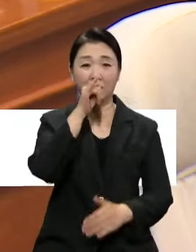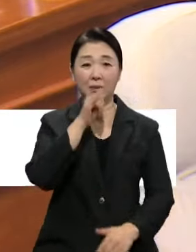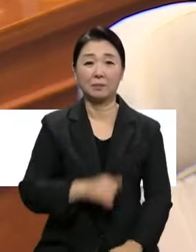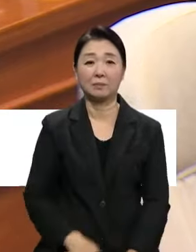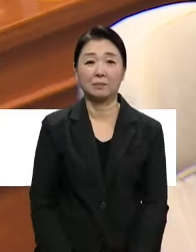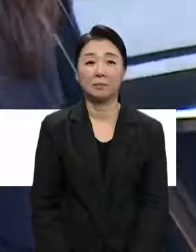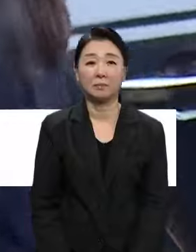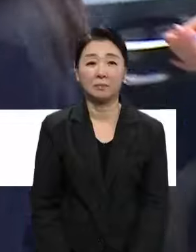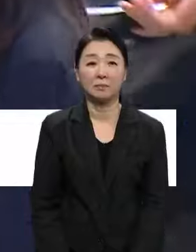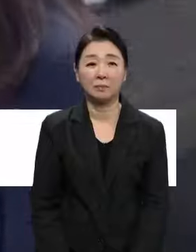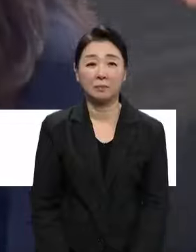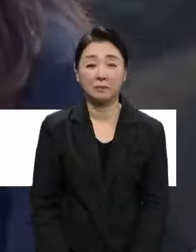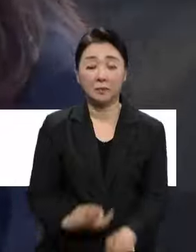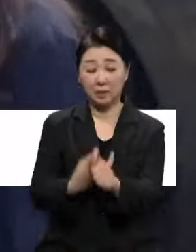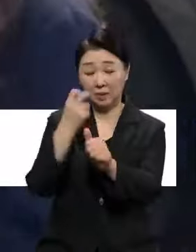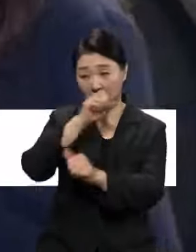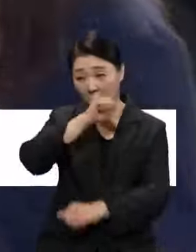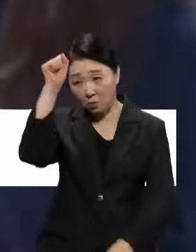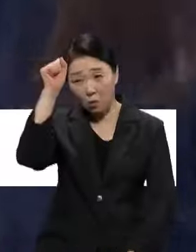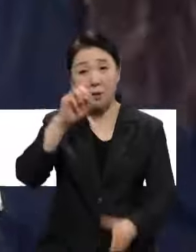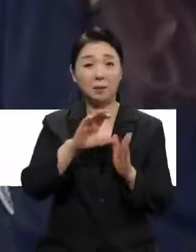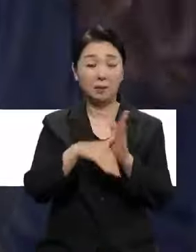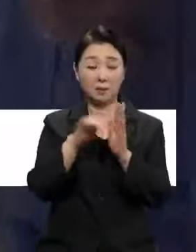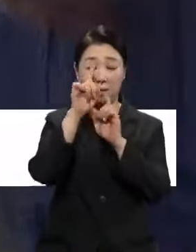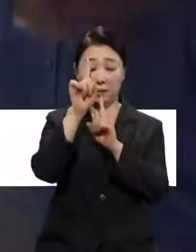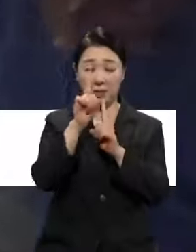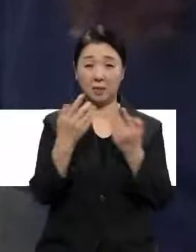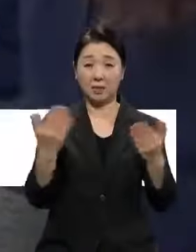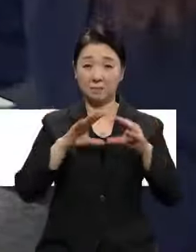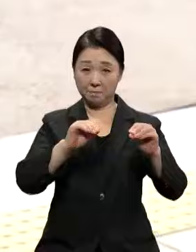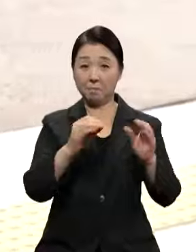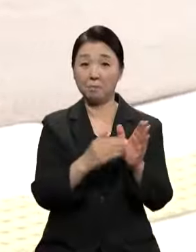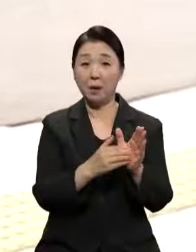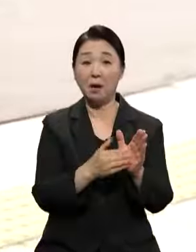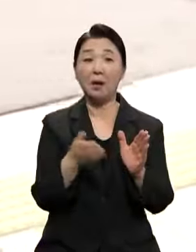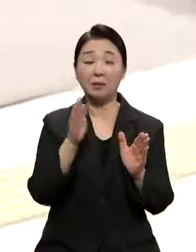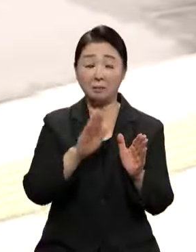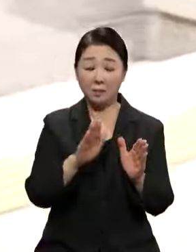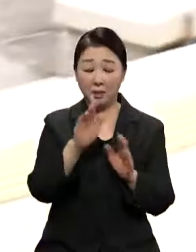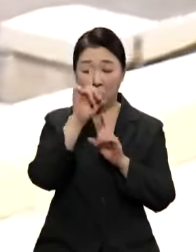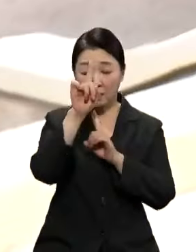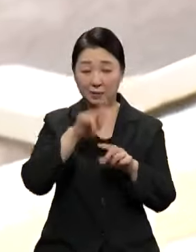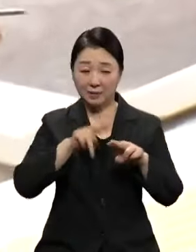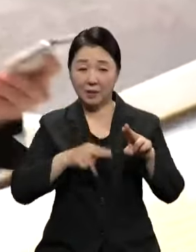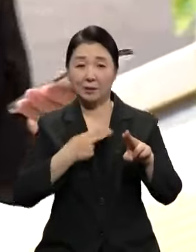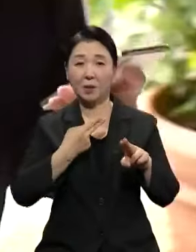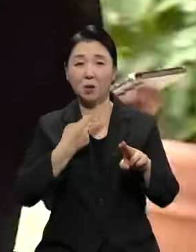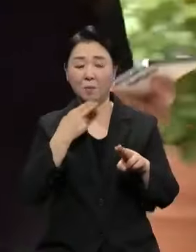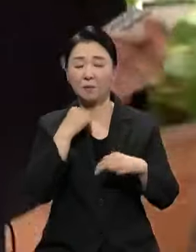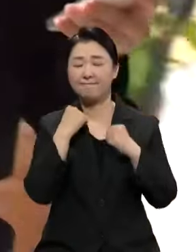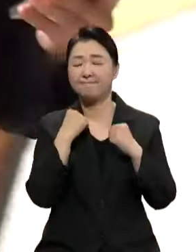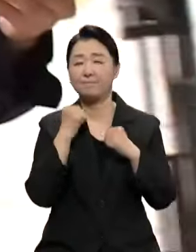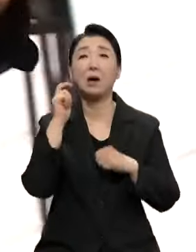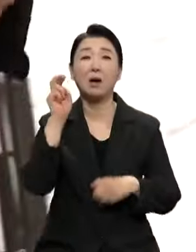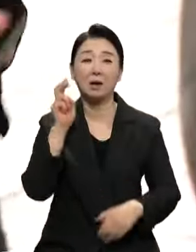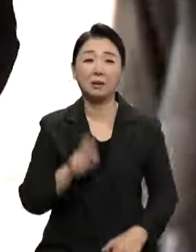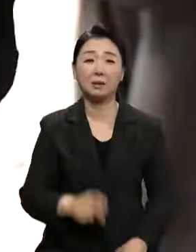전망입니다. 탄핵안이 통과되면 이 위원장의 직무는 정지되지만 이 위원장이 사퇴하지 않고 버틸 거란 관측도